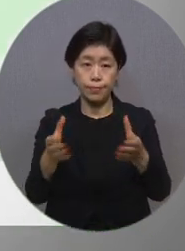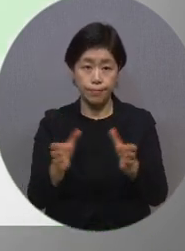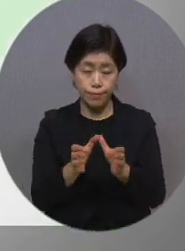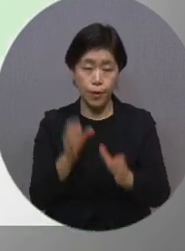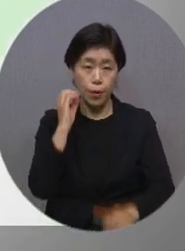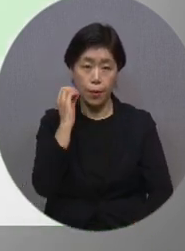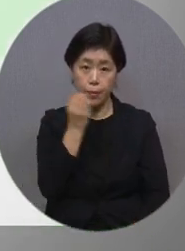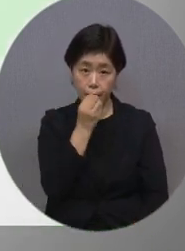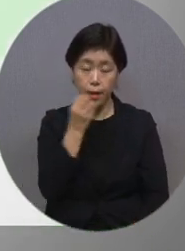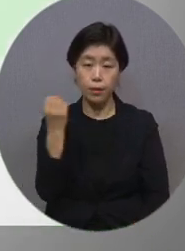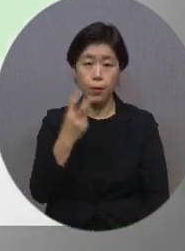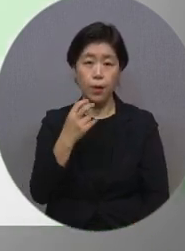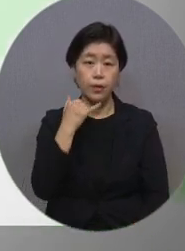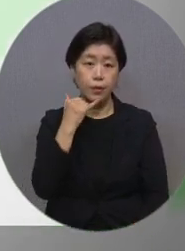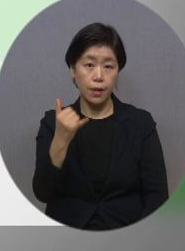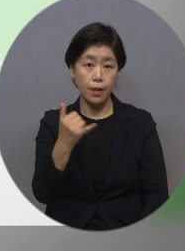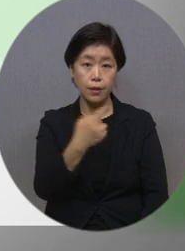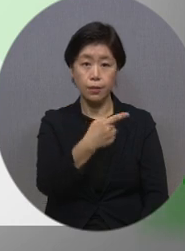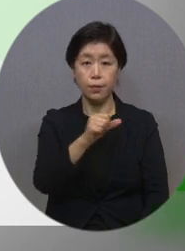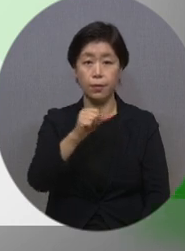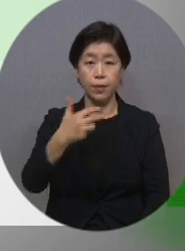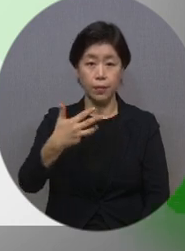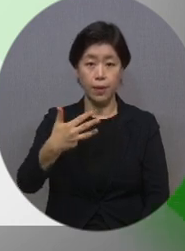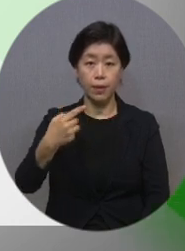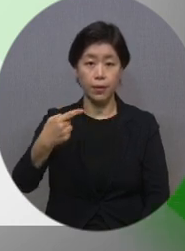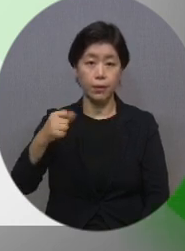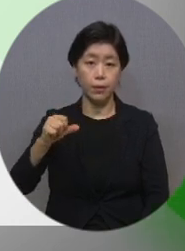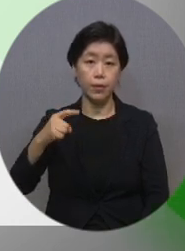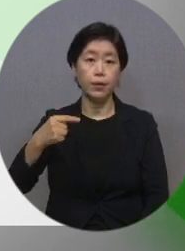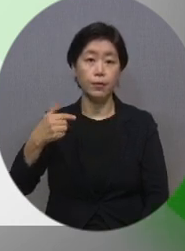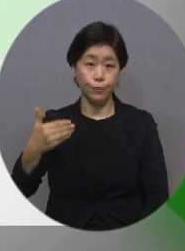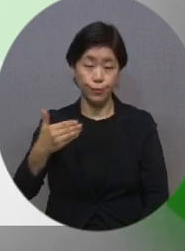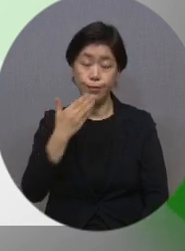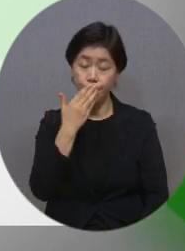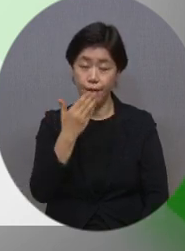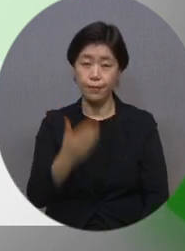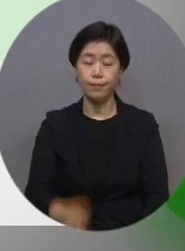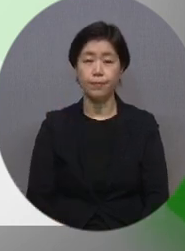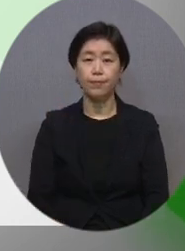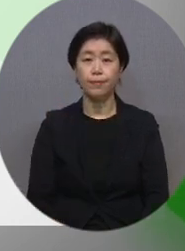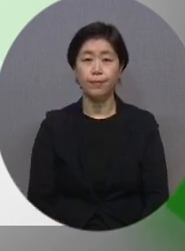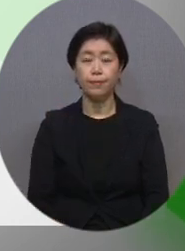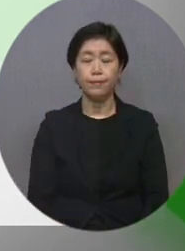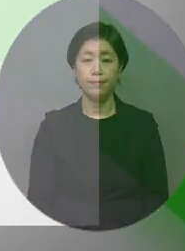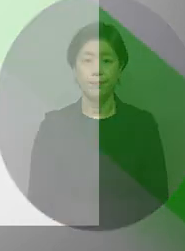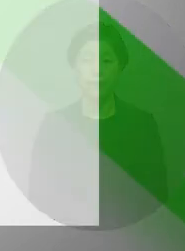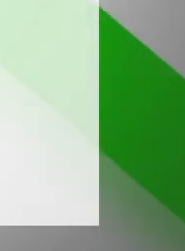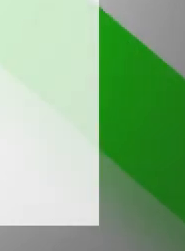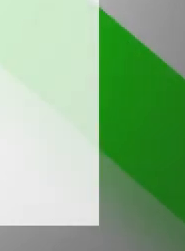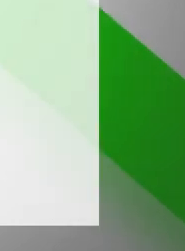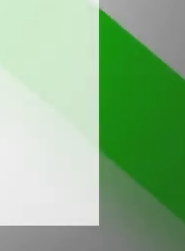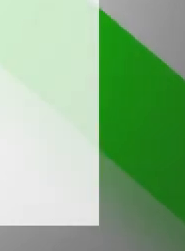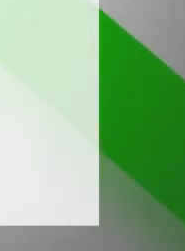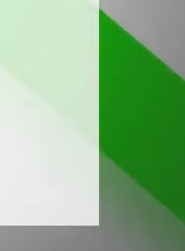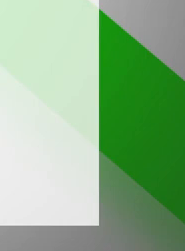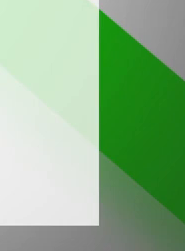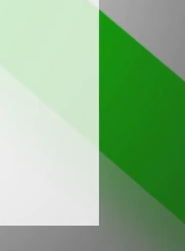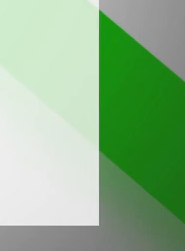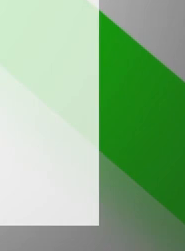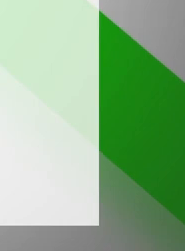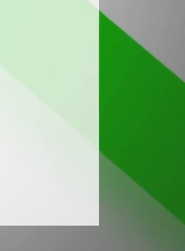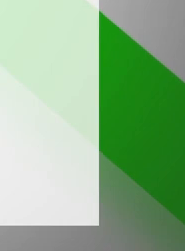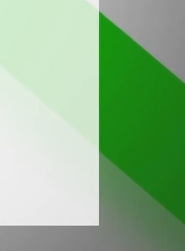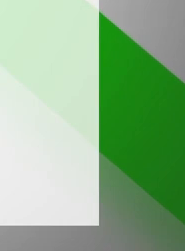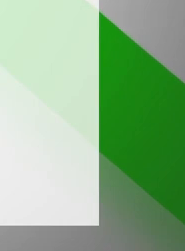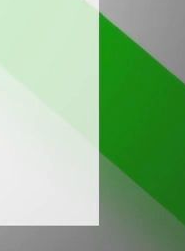한국장애인고용공단 누리집이나 국번 없이 1588-1519로 전화해서 각 담당 지사에 문의하시기 바랍니다.